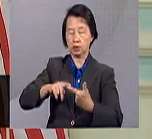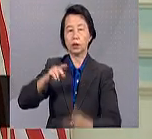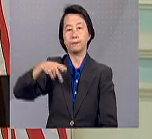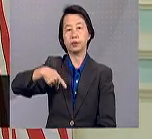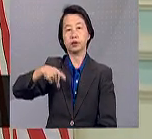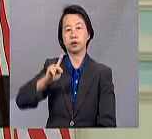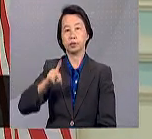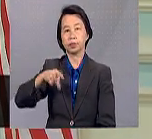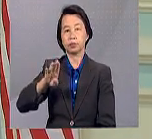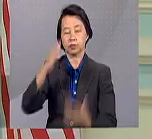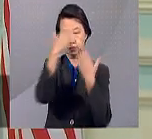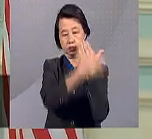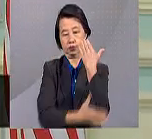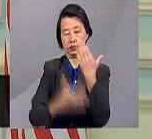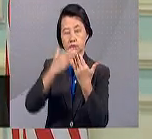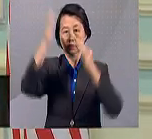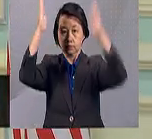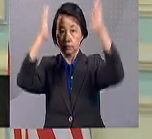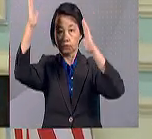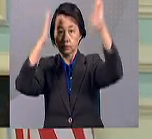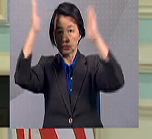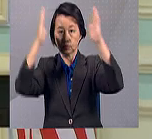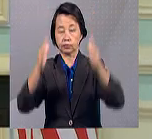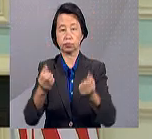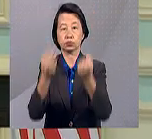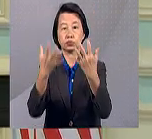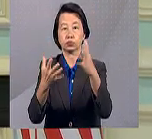PKPB di seluruh negara. Sebanyak